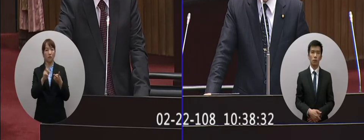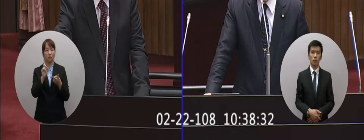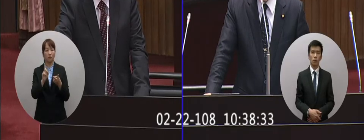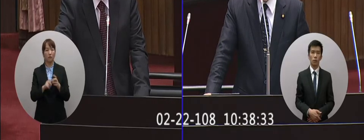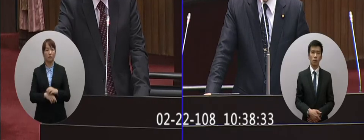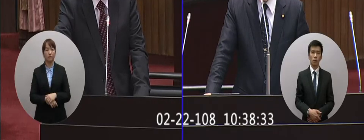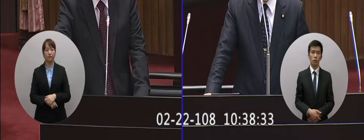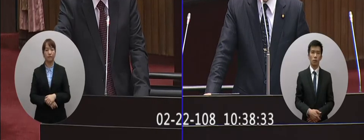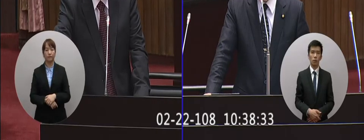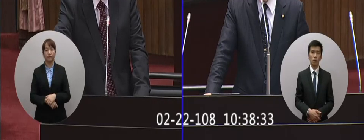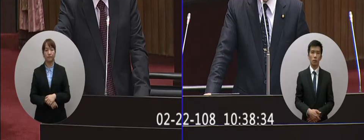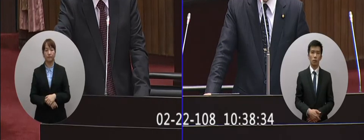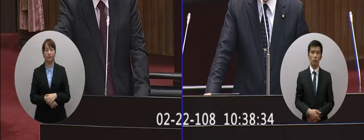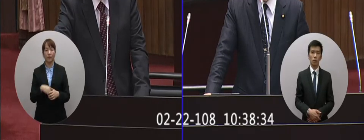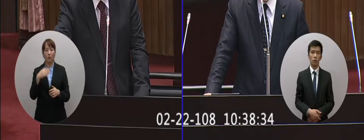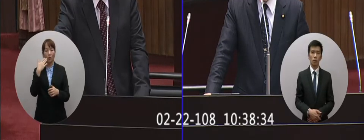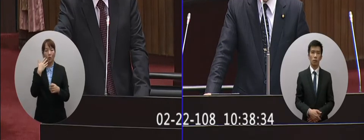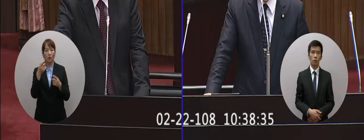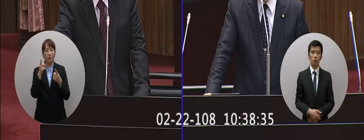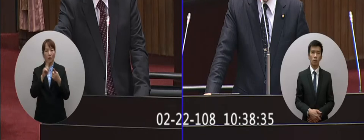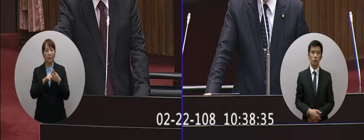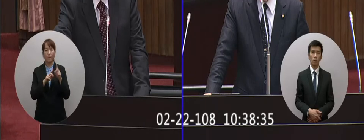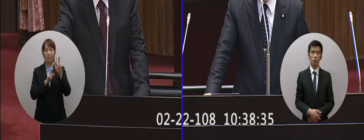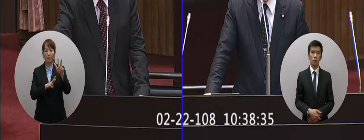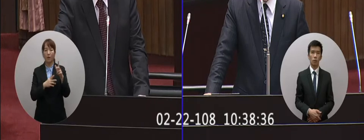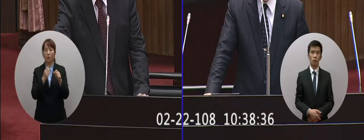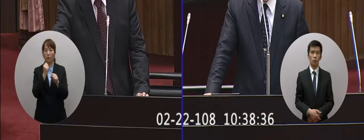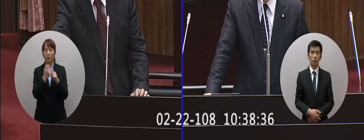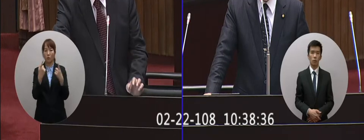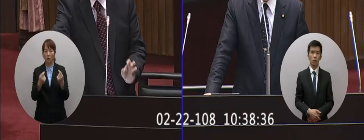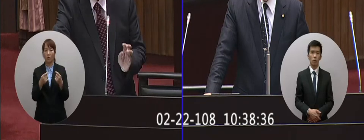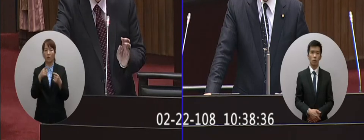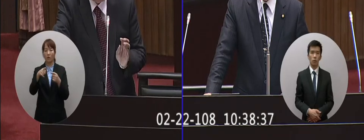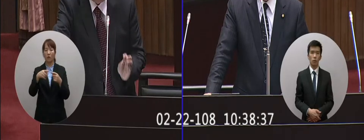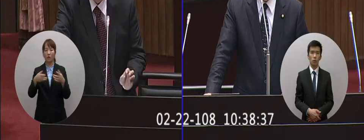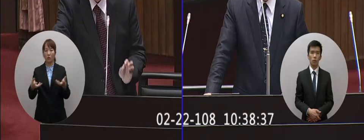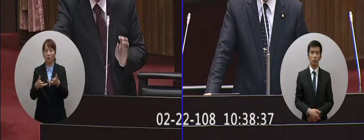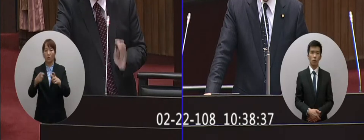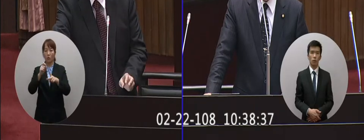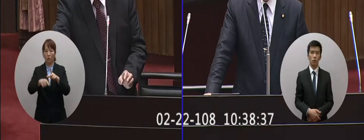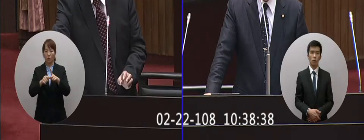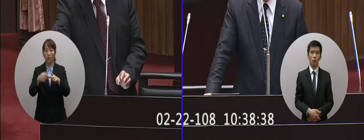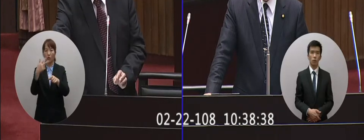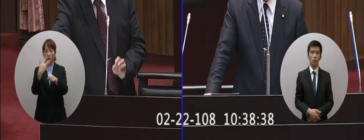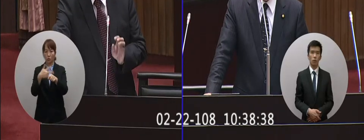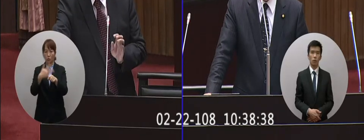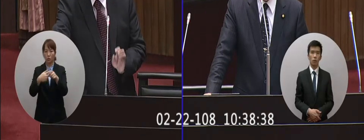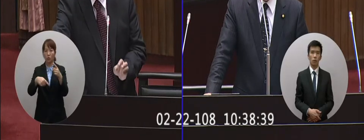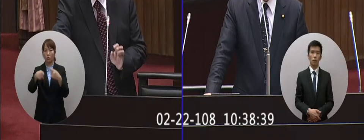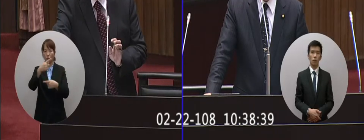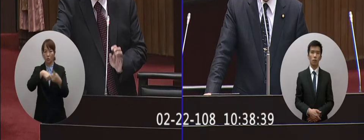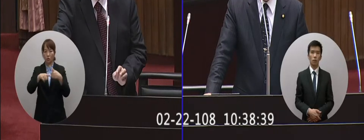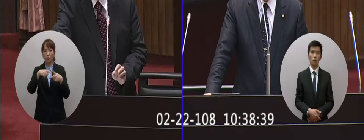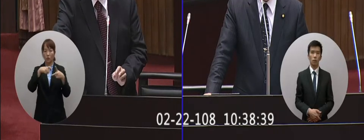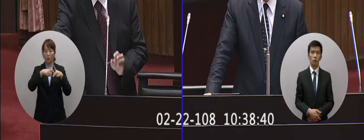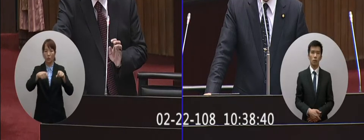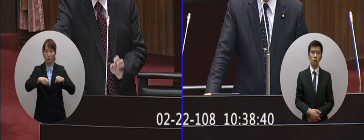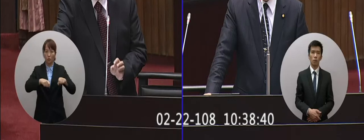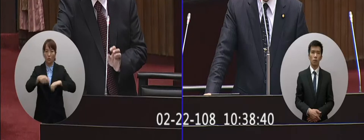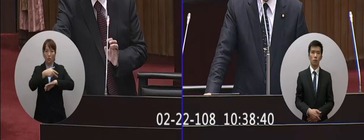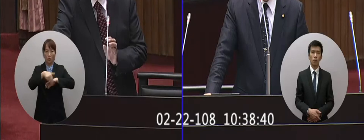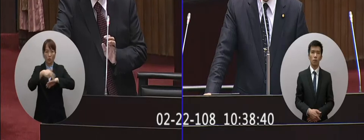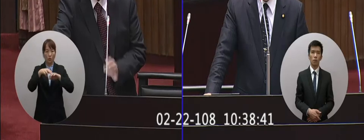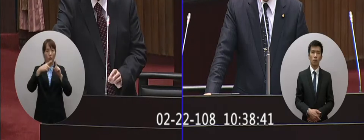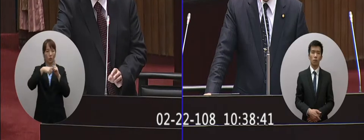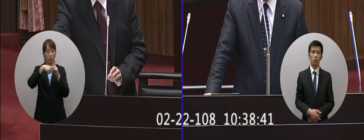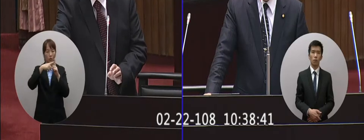个呢，就是如何来落实开发商来继续移转有关工程设计的